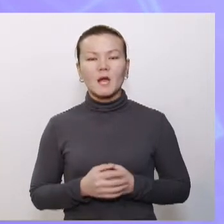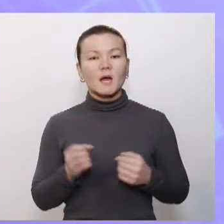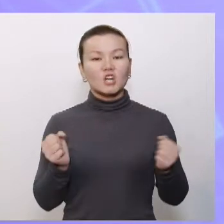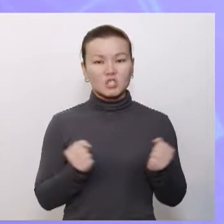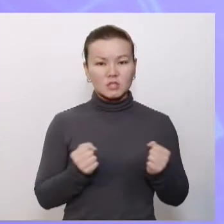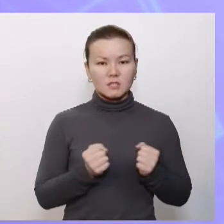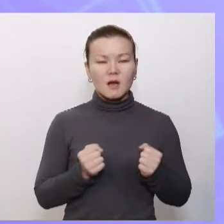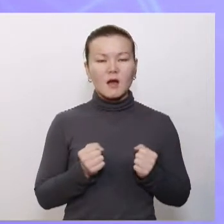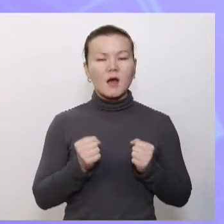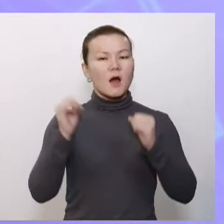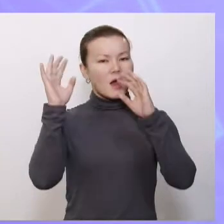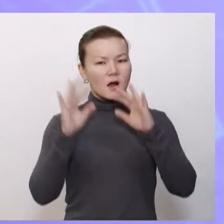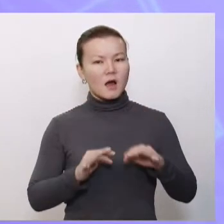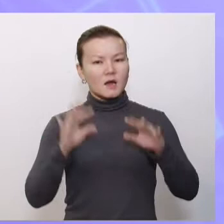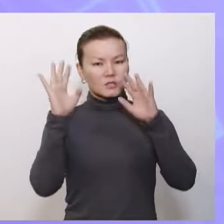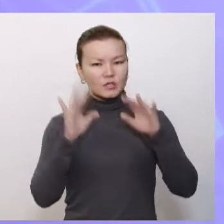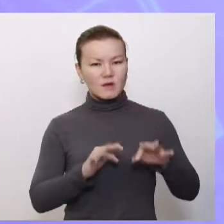Кышында кар жаайт.